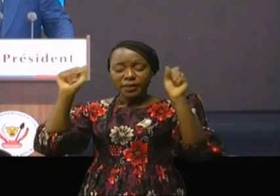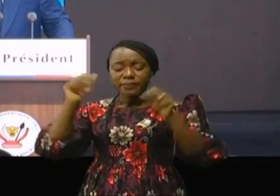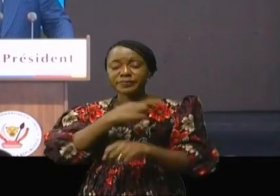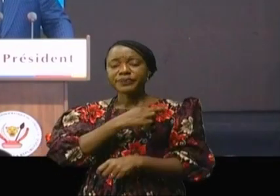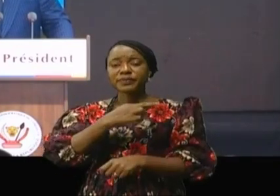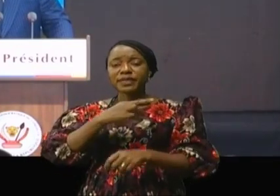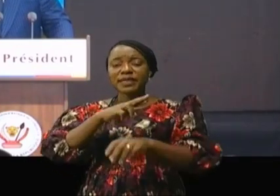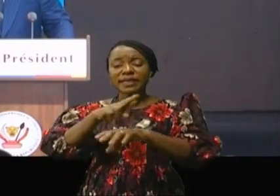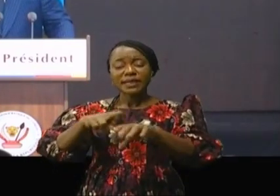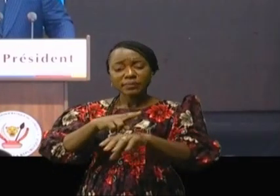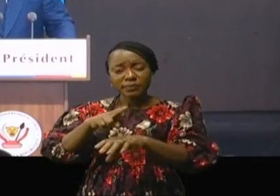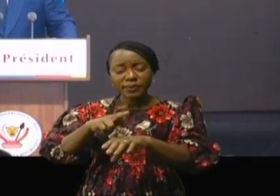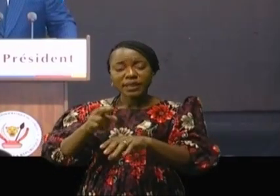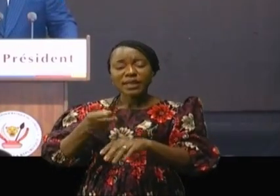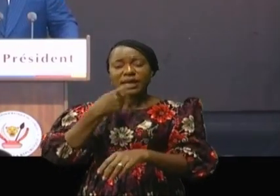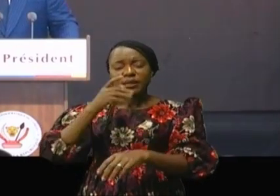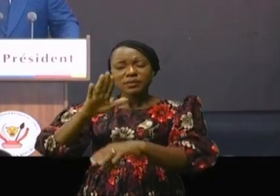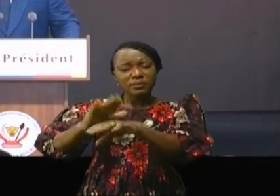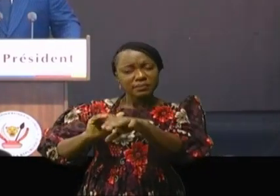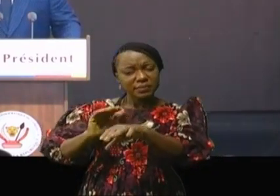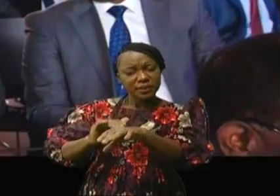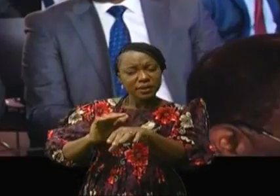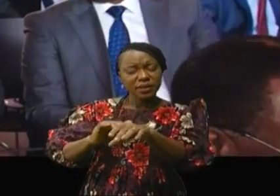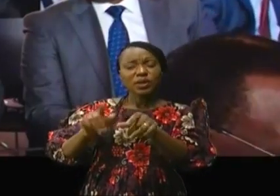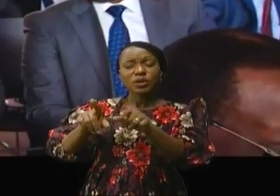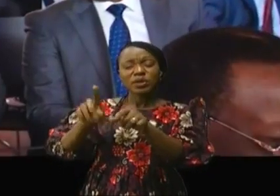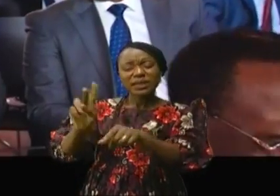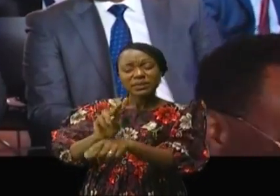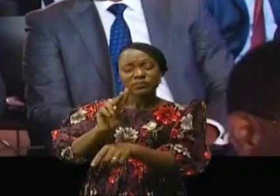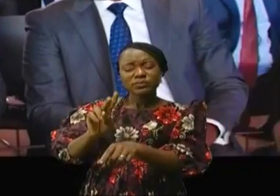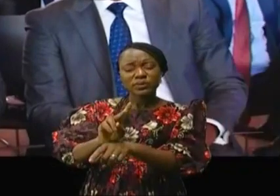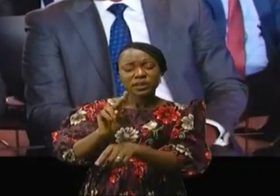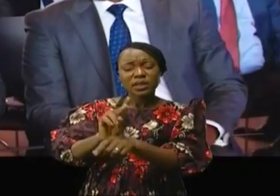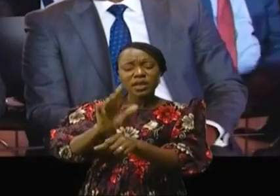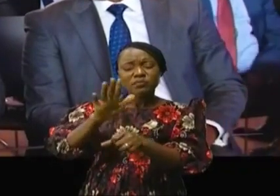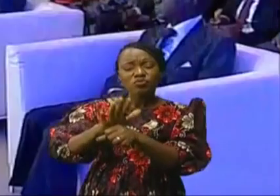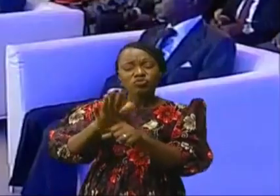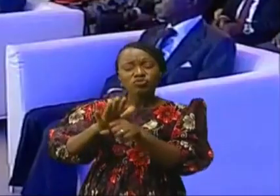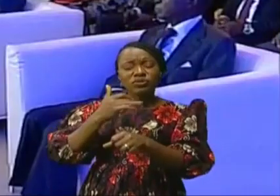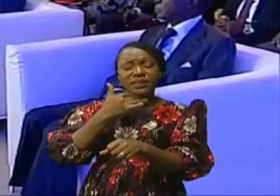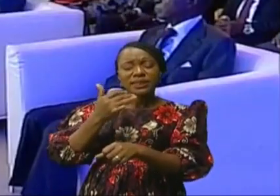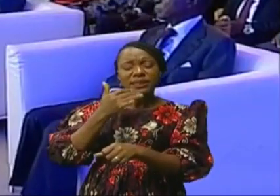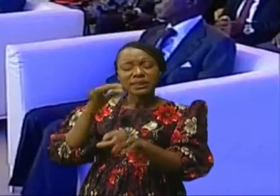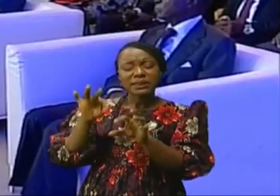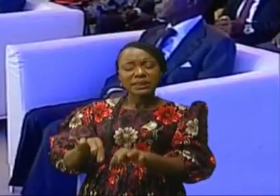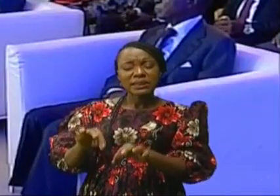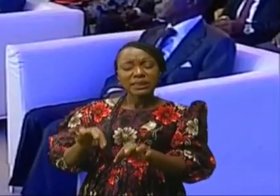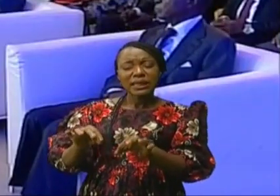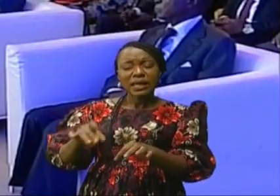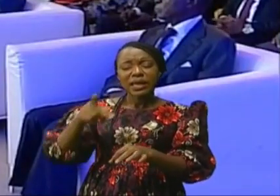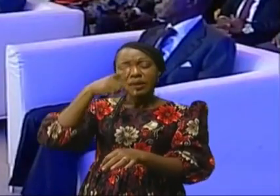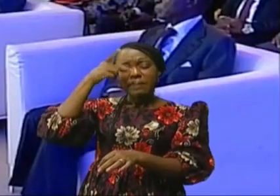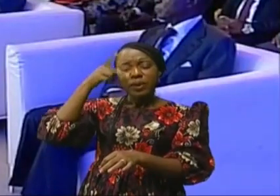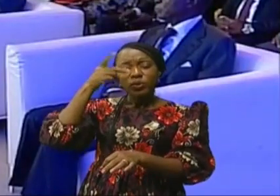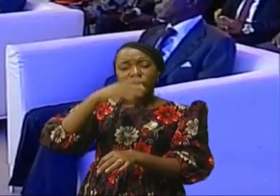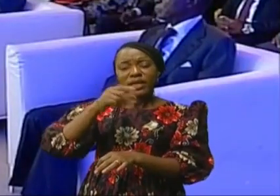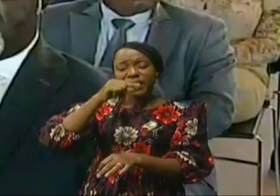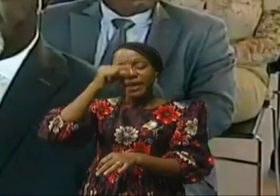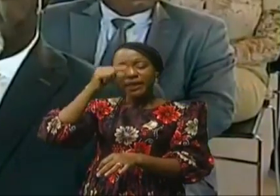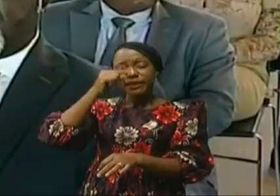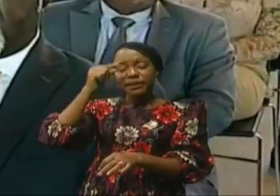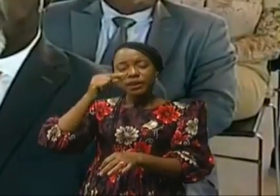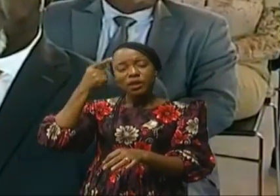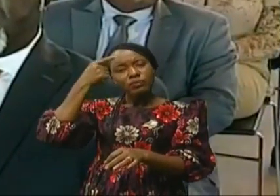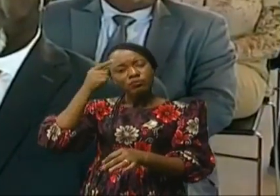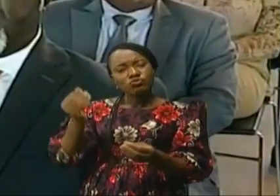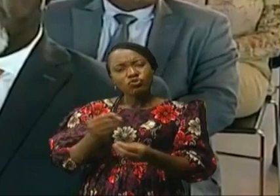République a réitéré son appel à l'exploitation d'énormes ressources pétrolières et gazières dont regorge la RDC, aux